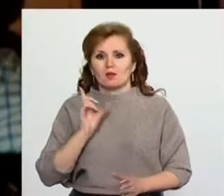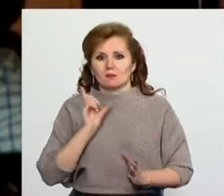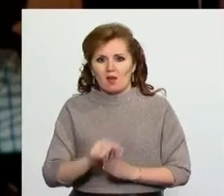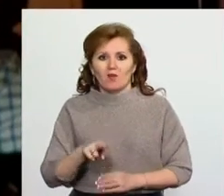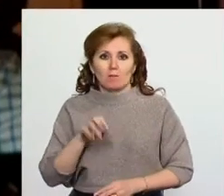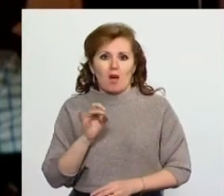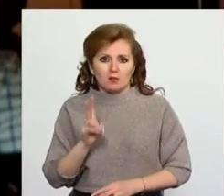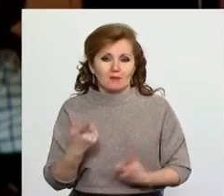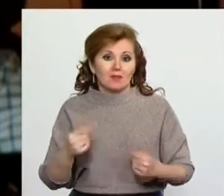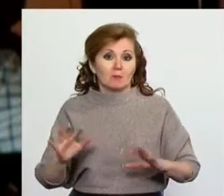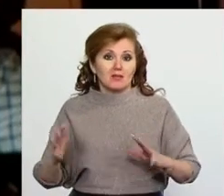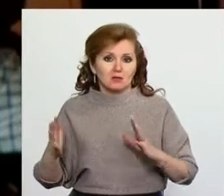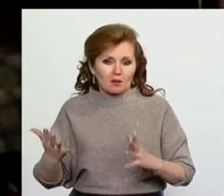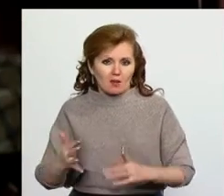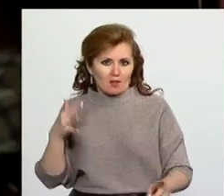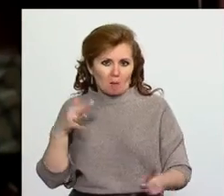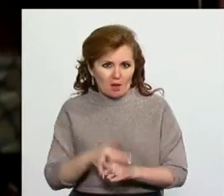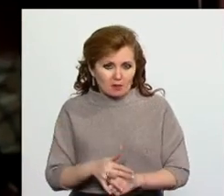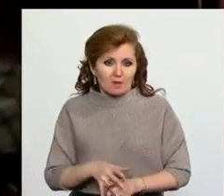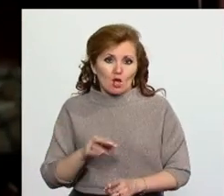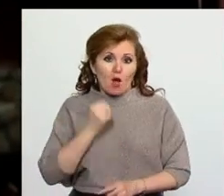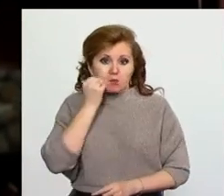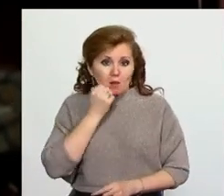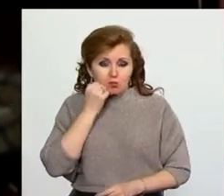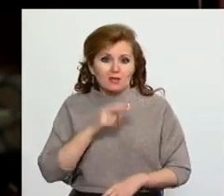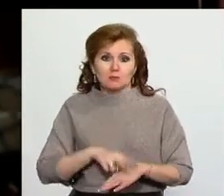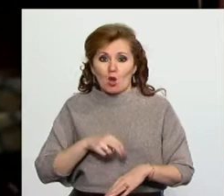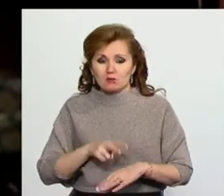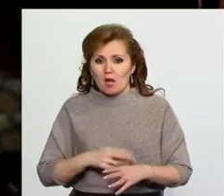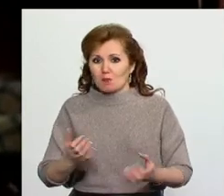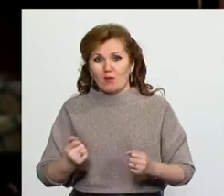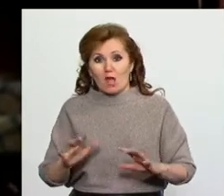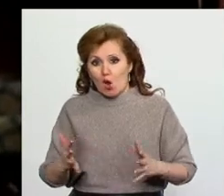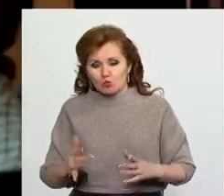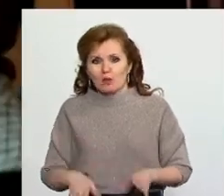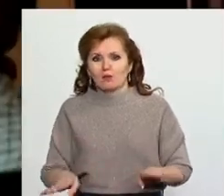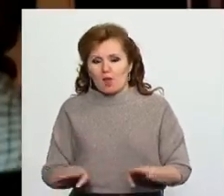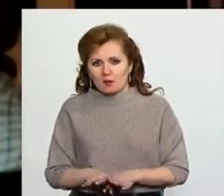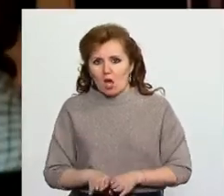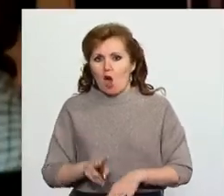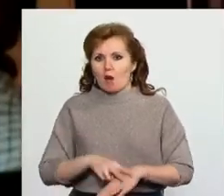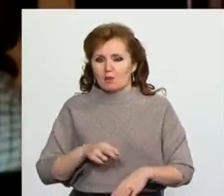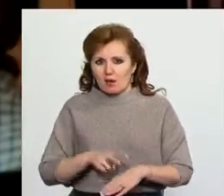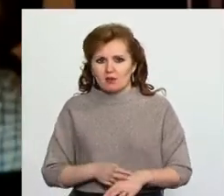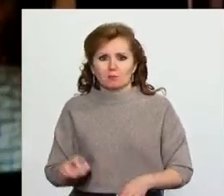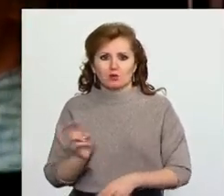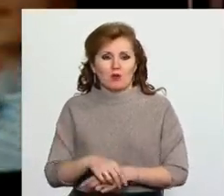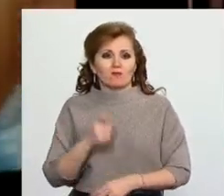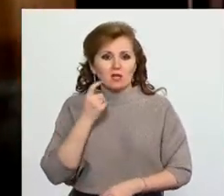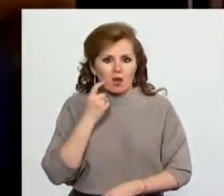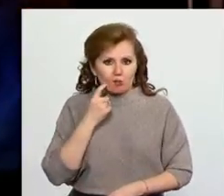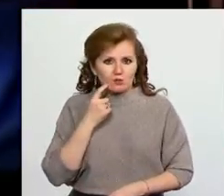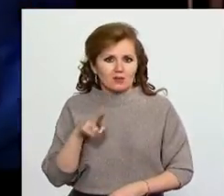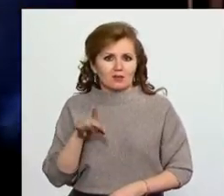парк, где происходили нападения. Но бабуле из полицейского получилось не очень, и тогда оперативник пришел в Сарапульский